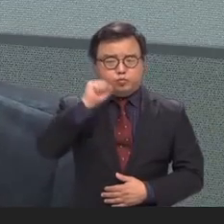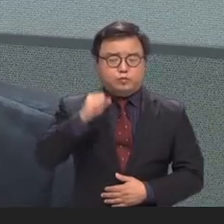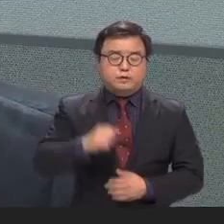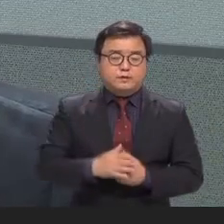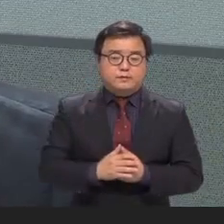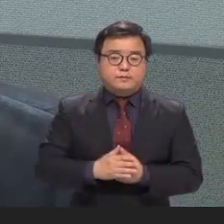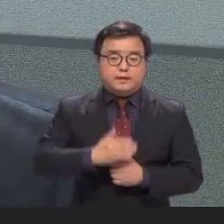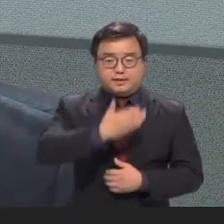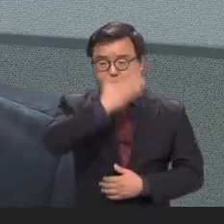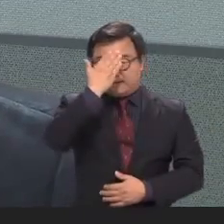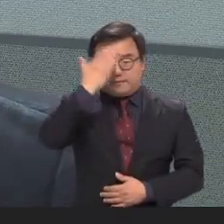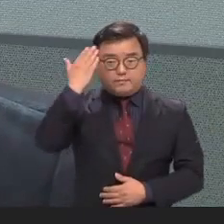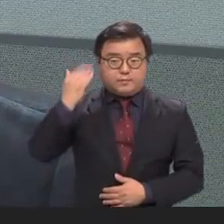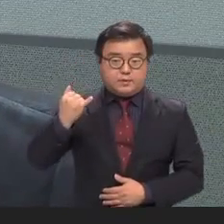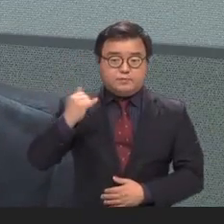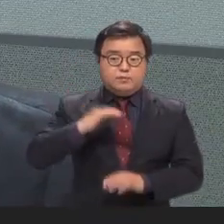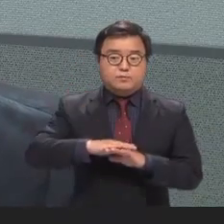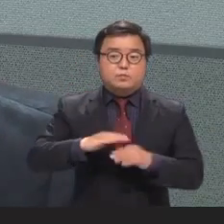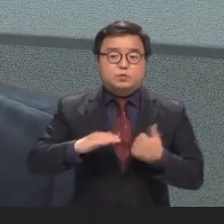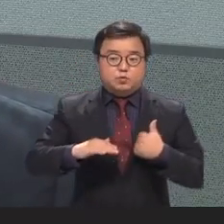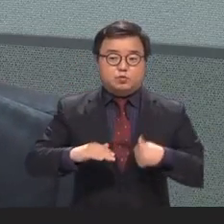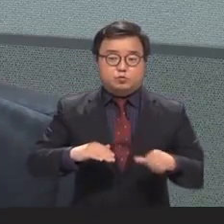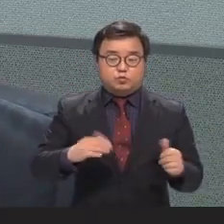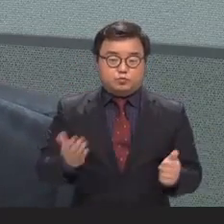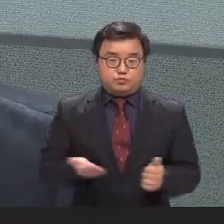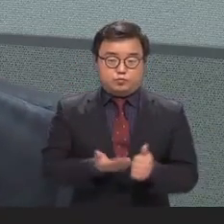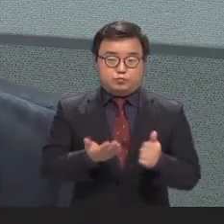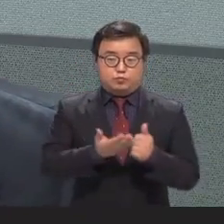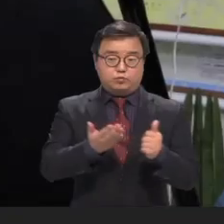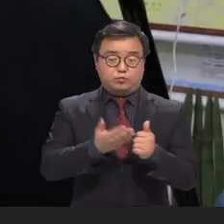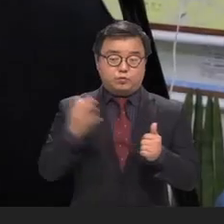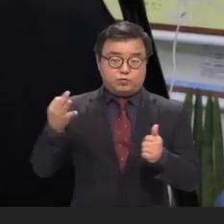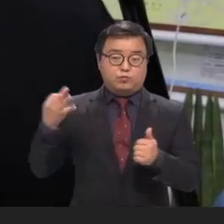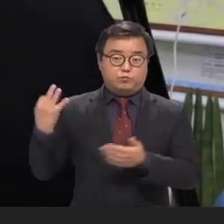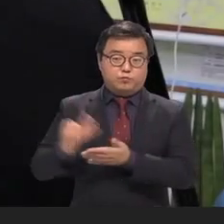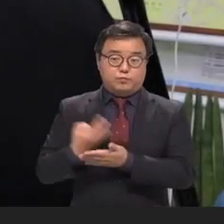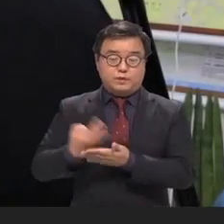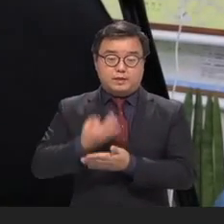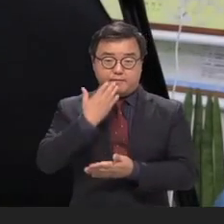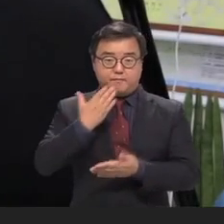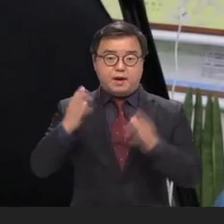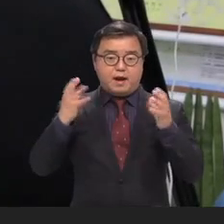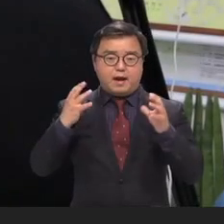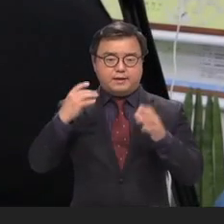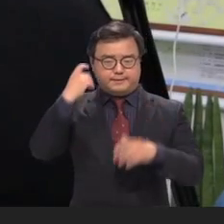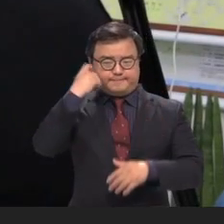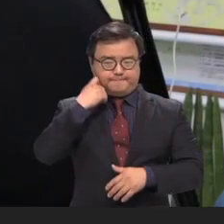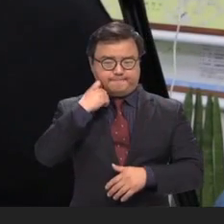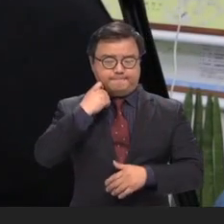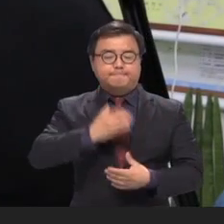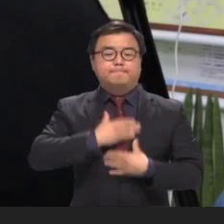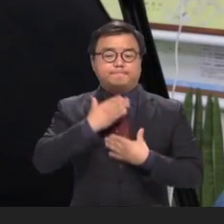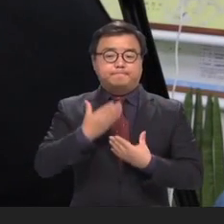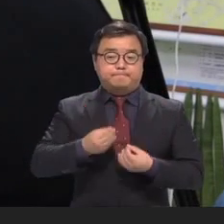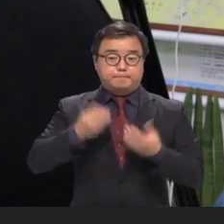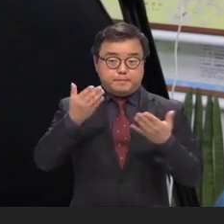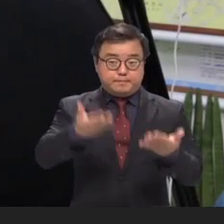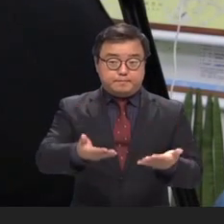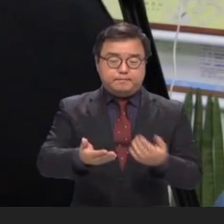할머니 분께서는 손주를 돌보면서 용돈을 버시고 아이한테는 정서적으로 안정감을 줄 수 있기